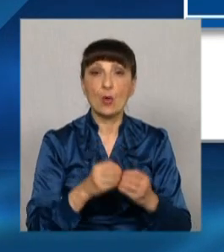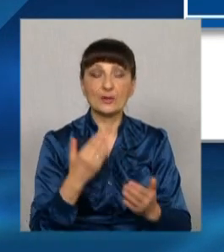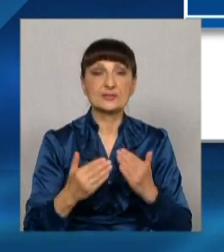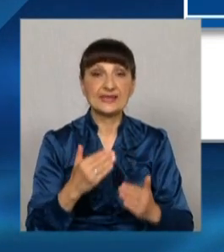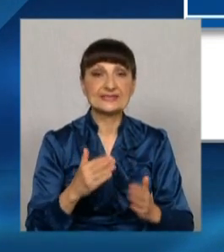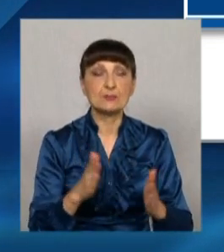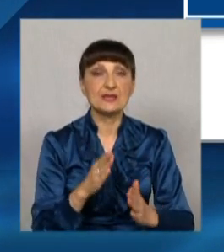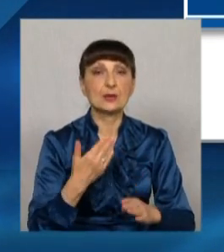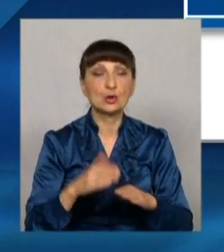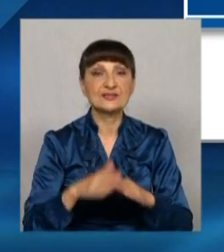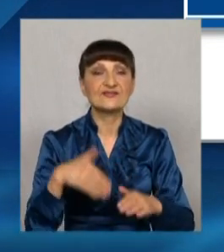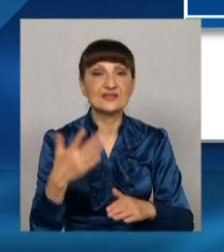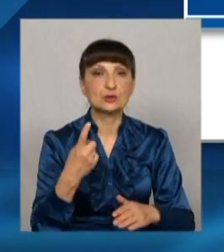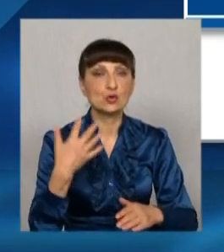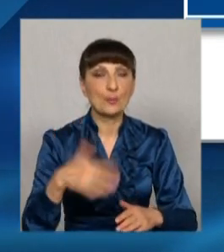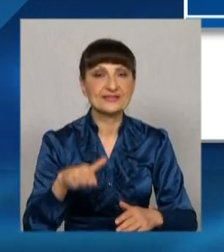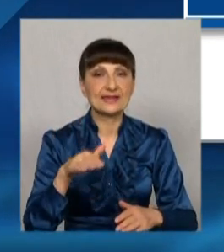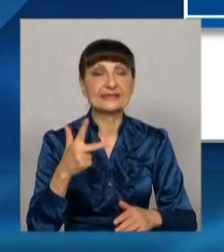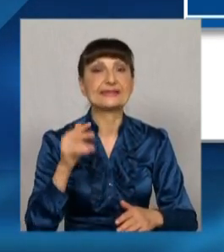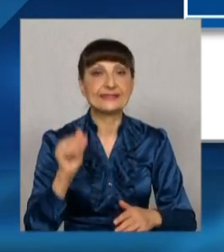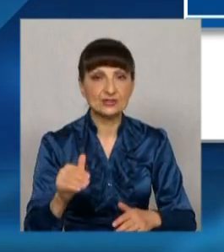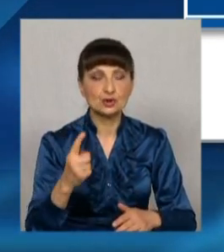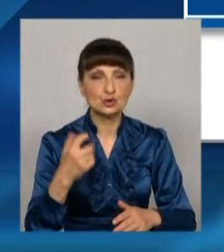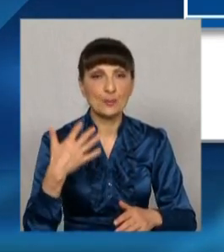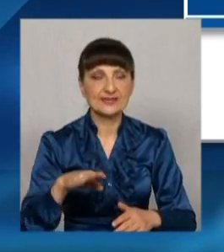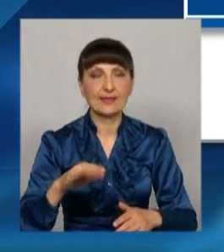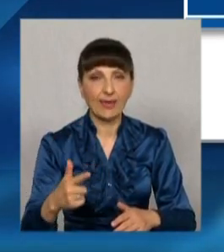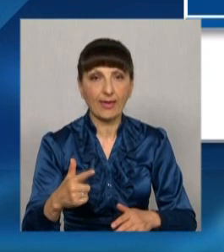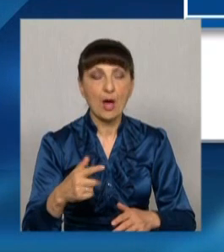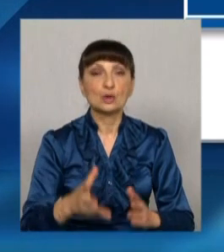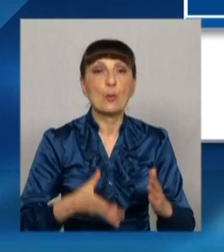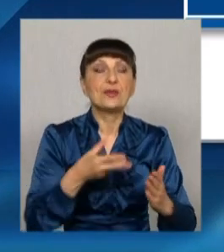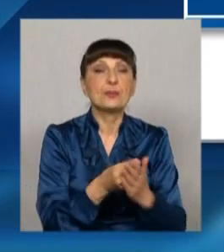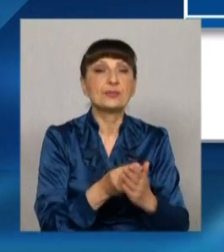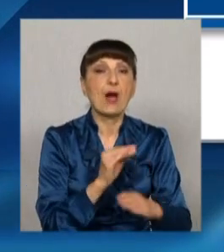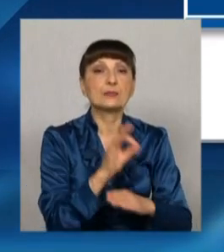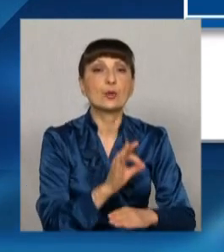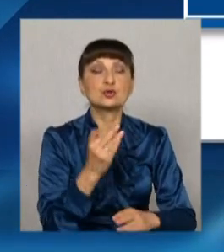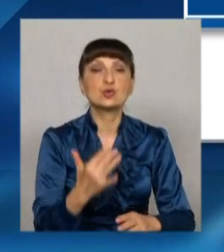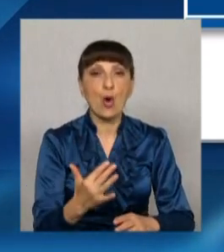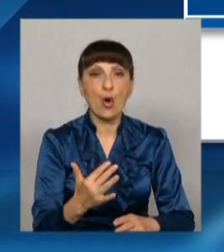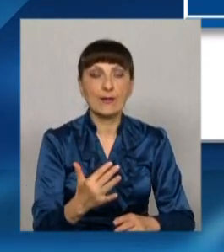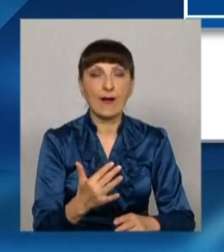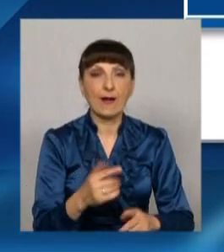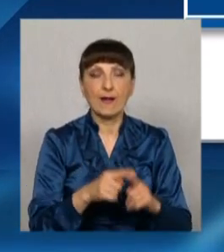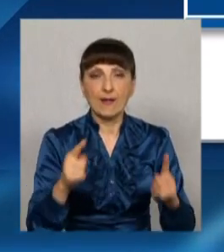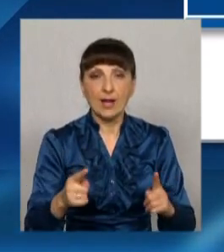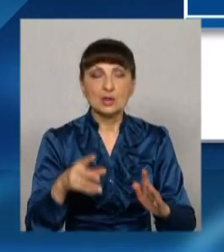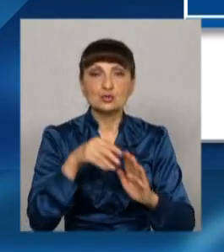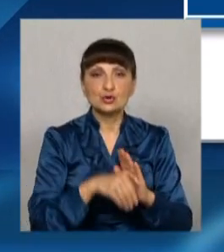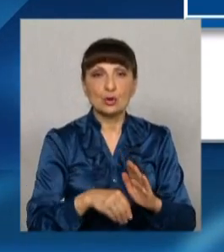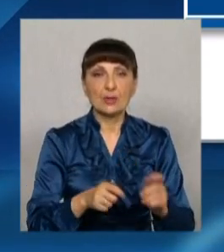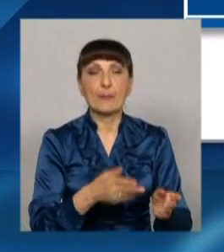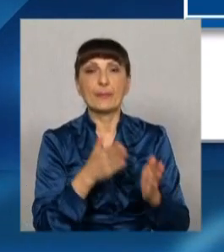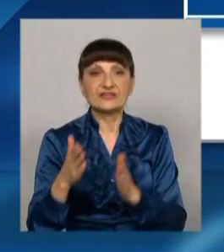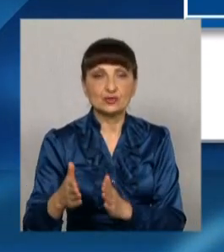если микрокредит выдан на сумму 153 150 тенге, то переплата по вознаграждению за основной период и с учетом